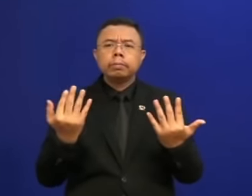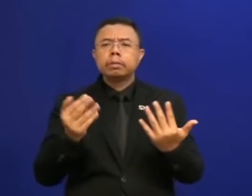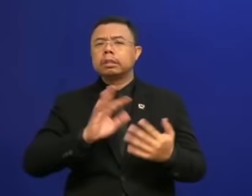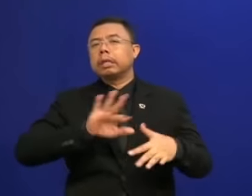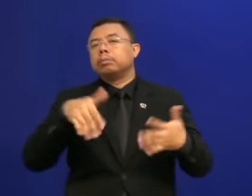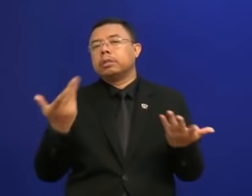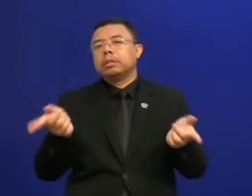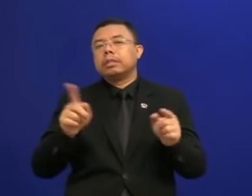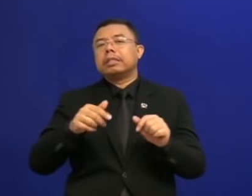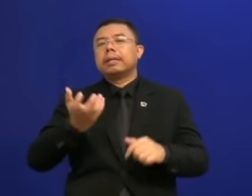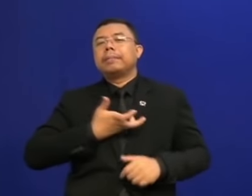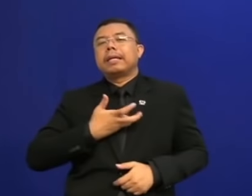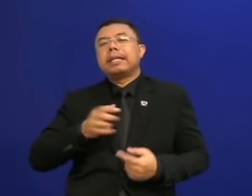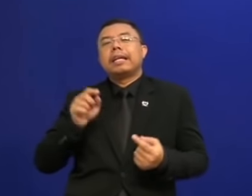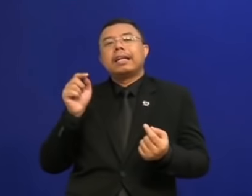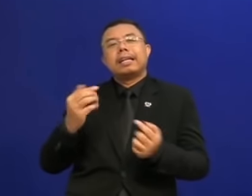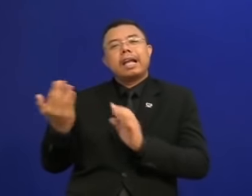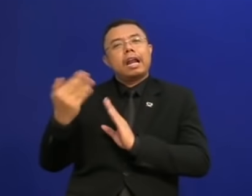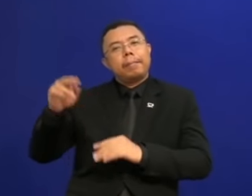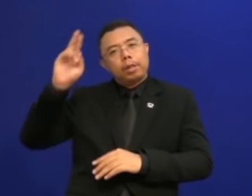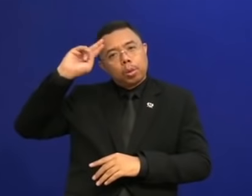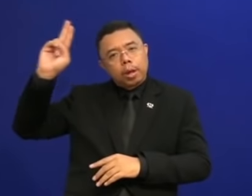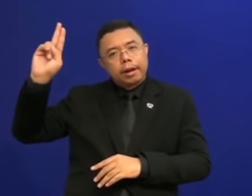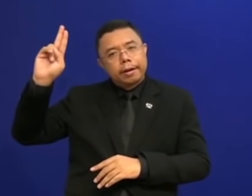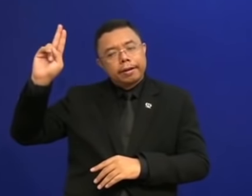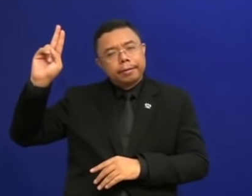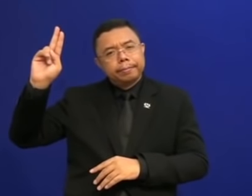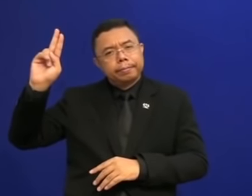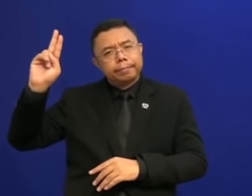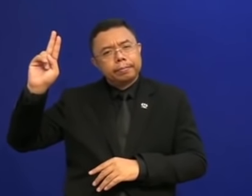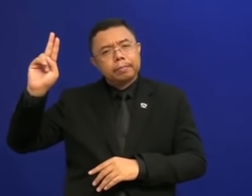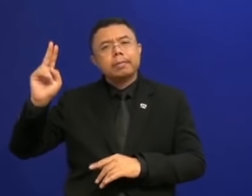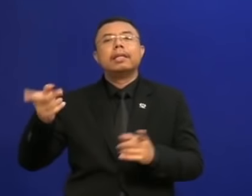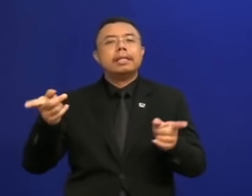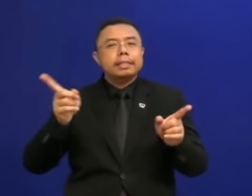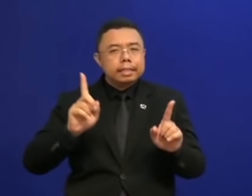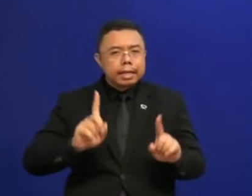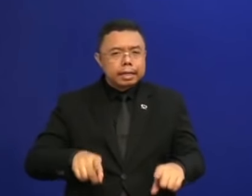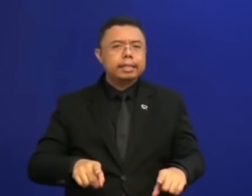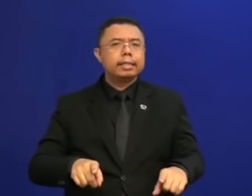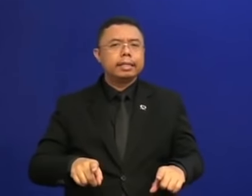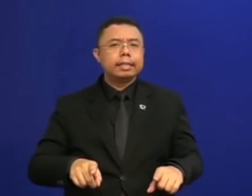bisa menjadi berkenan di hadapan Tuhan. Jadi